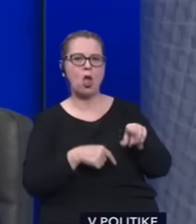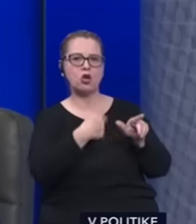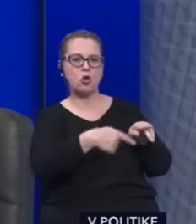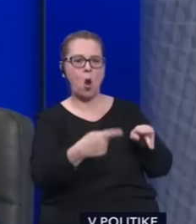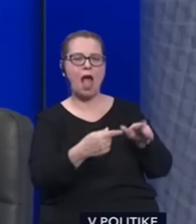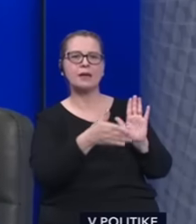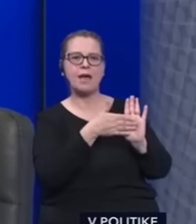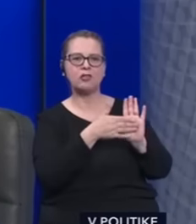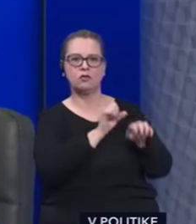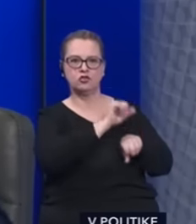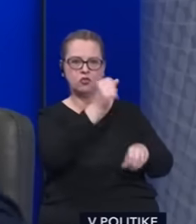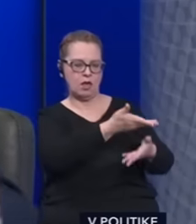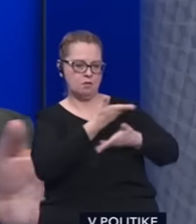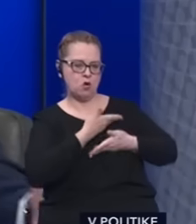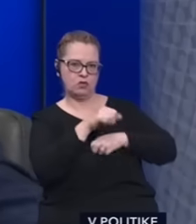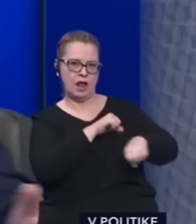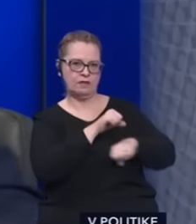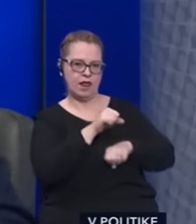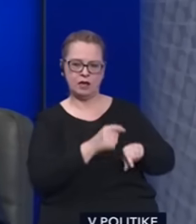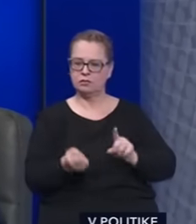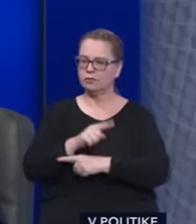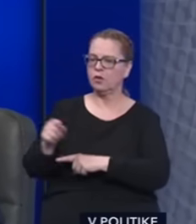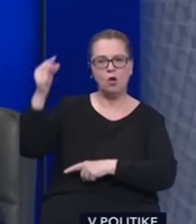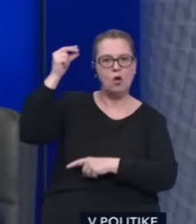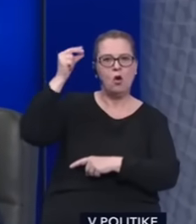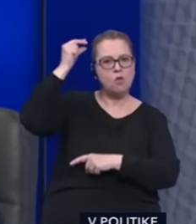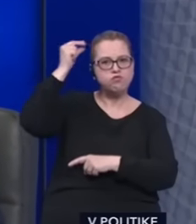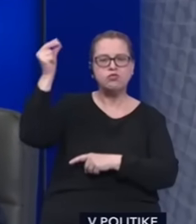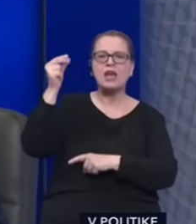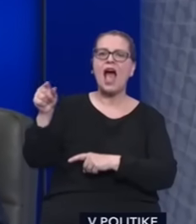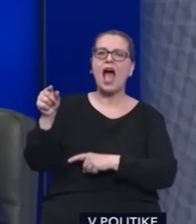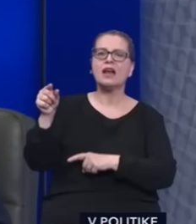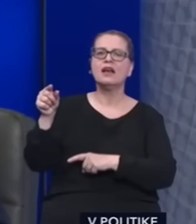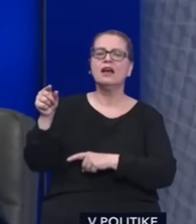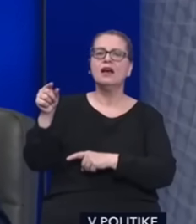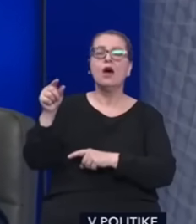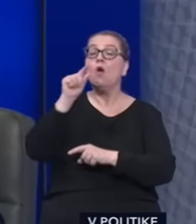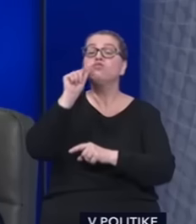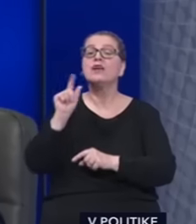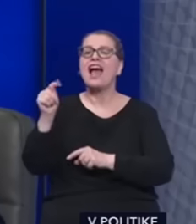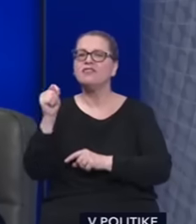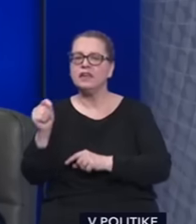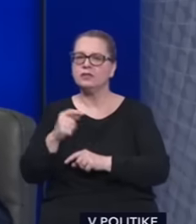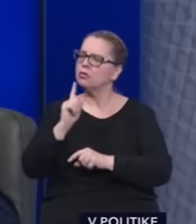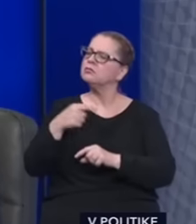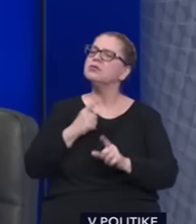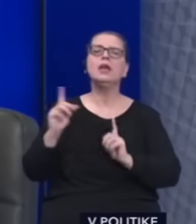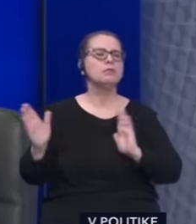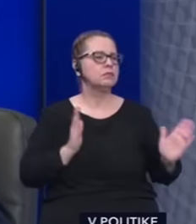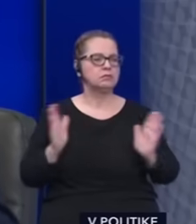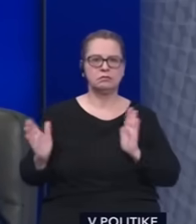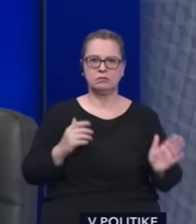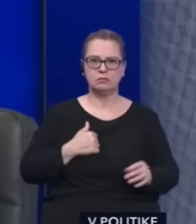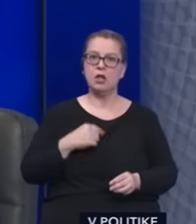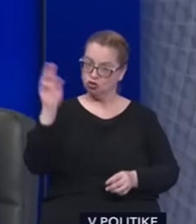mi núkali vládu. Na druhej strane bol Bugár s Ficom. S kým som mal ísť do vlády? A hlásim sa k veciam v školstve. Som hrdý,